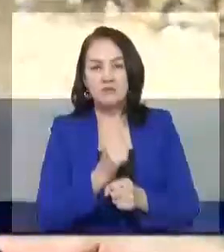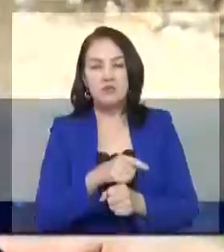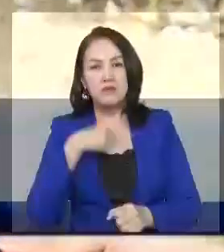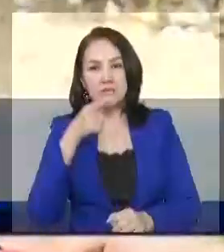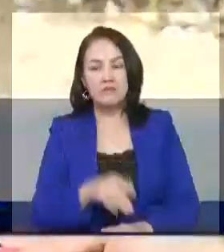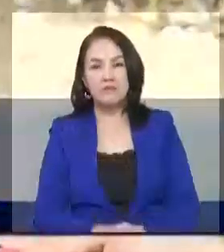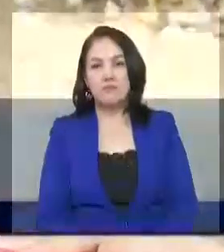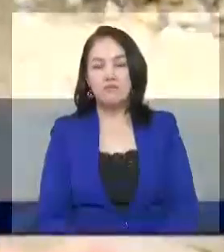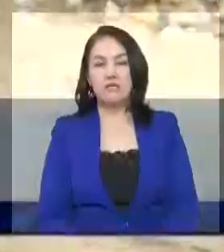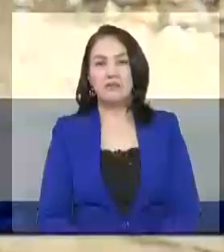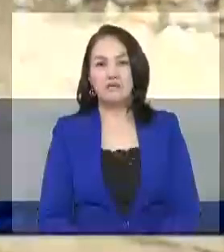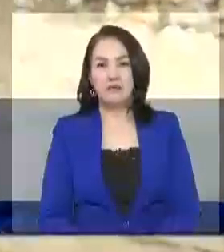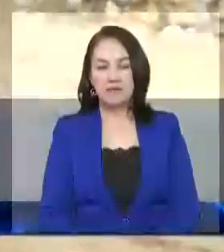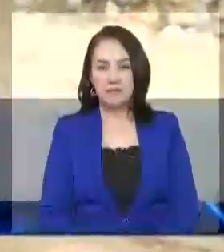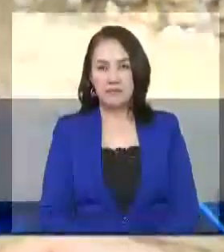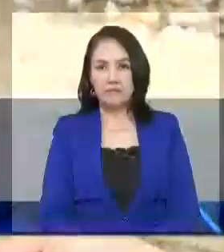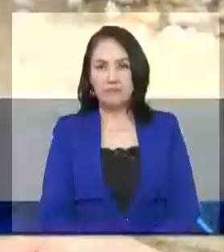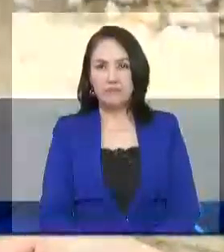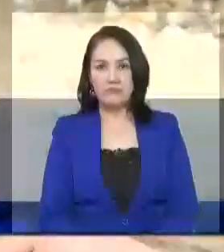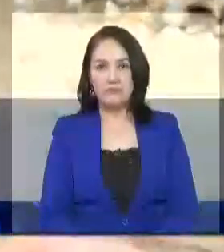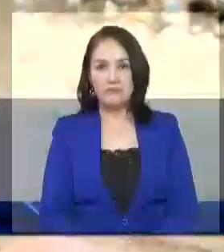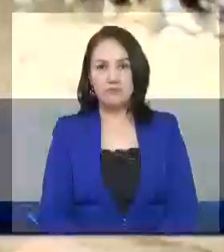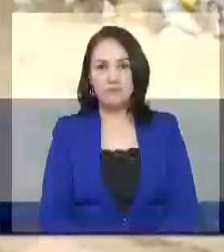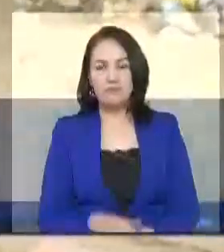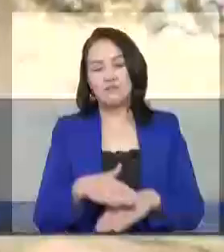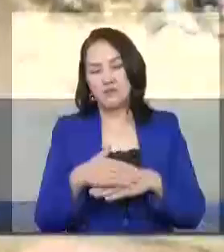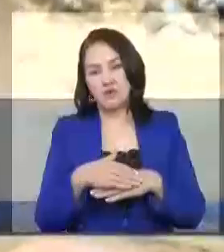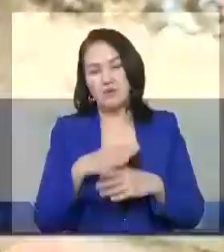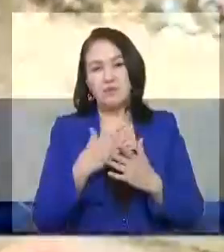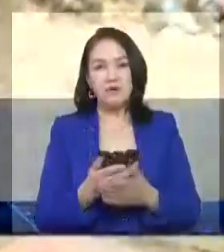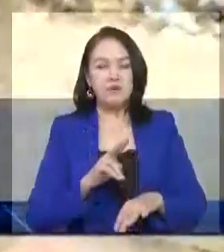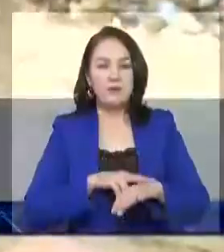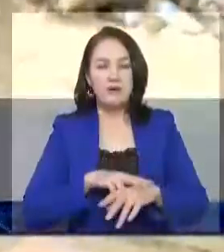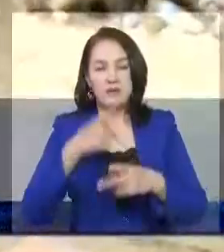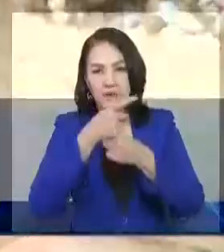Соны... Ескерту жасайсыз ба? Ескерту жасаймыз. Участковыға хабарласамыз.